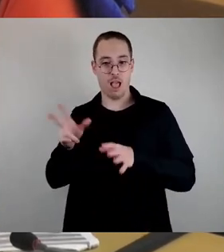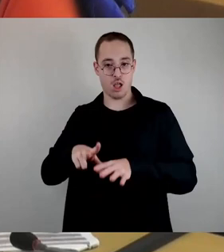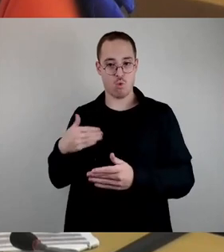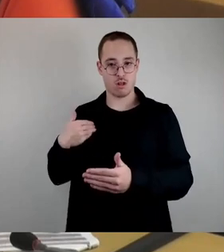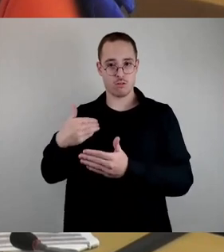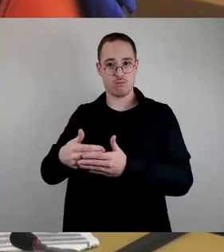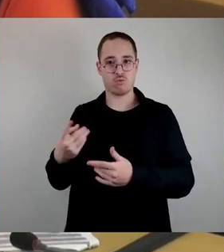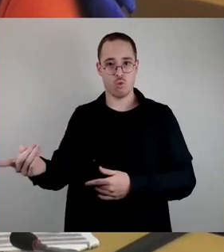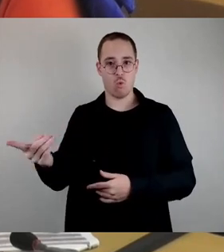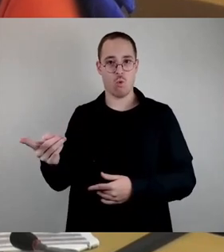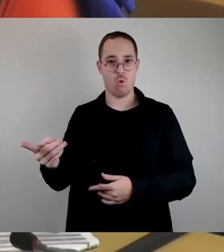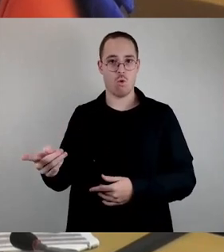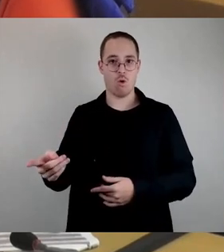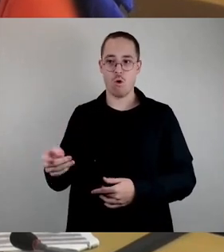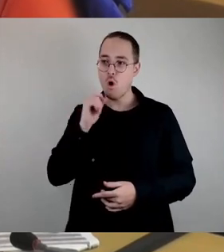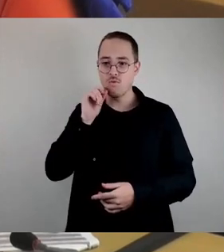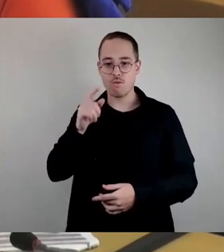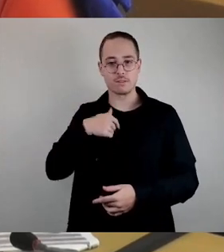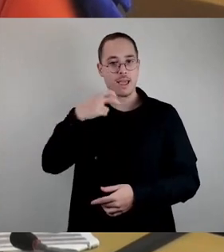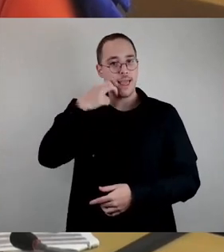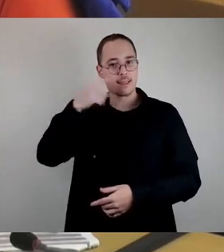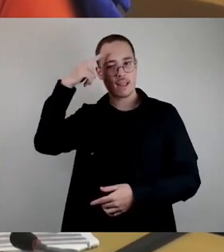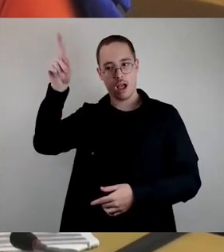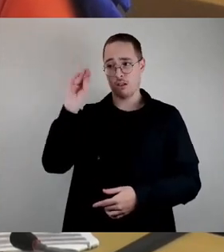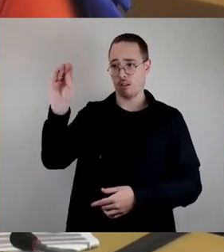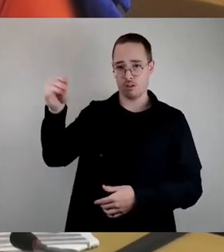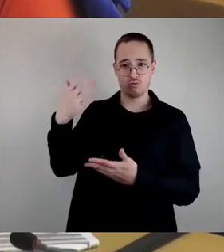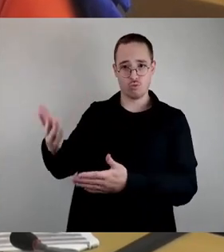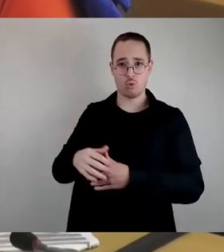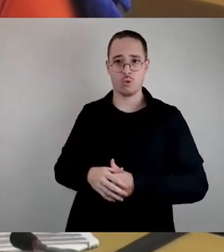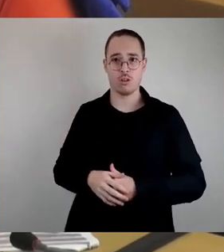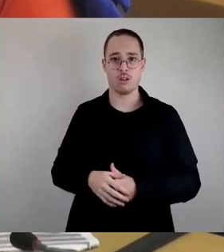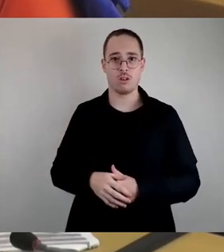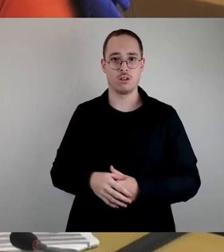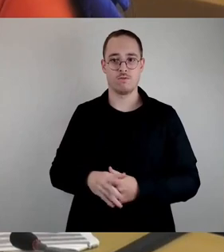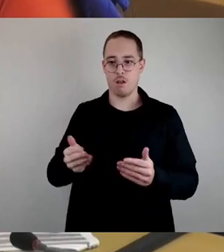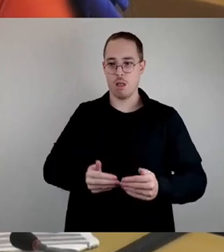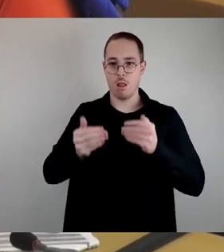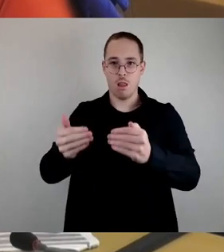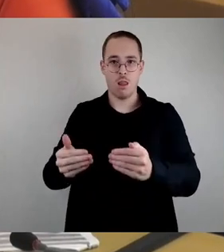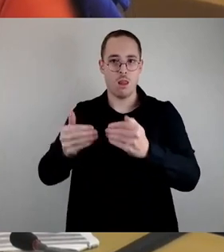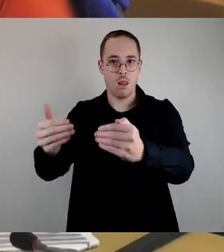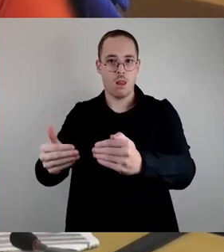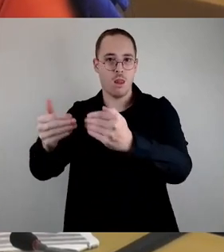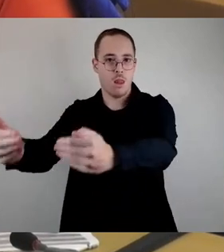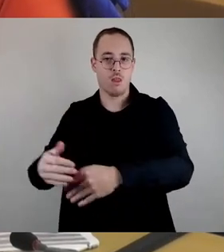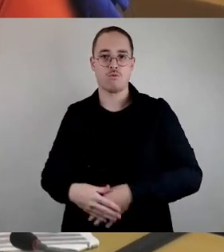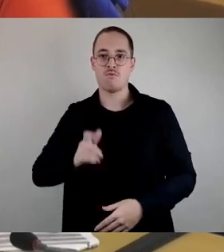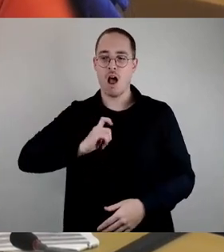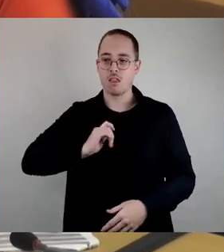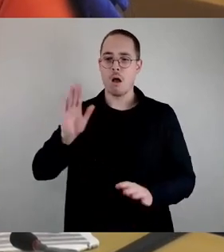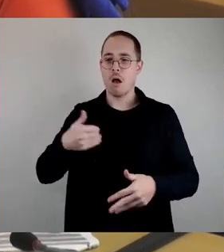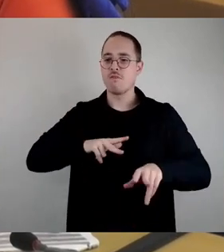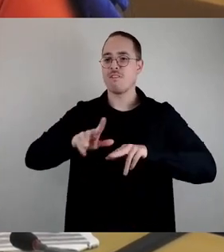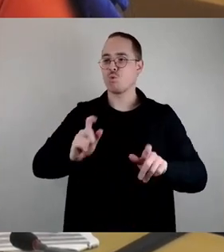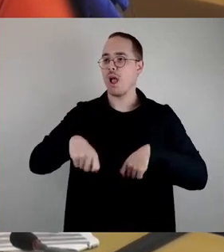auch häufig im Ältestenrat angesprochen, nochmal vertagt mit dem Warten auf angekündigte Verwaltungsergebnisse und